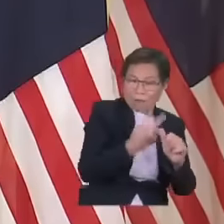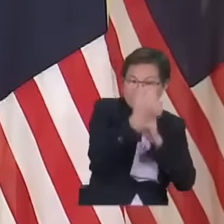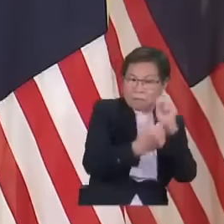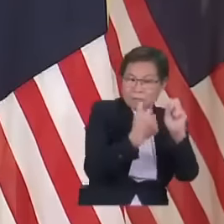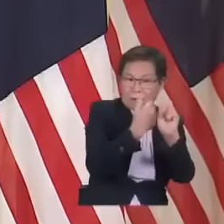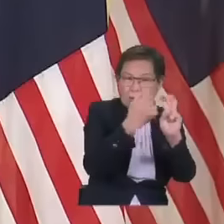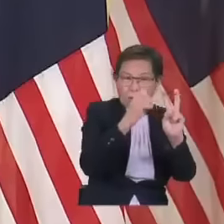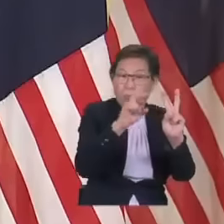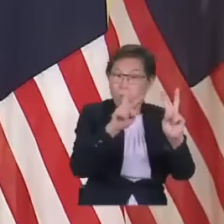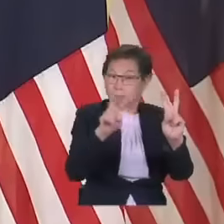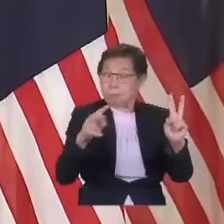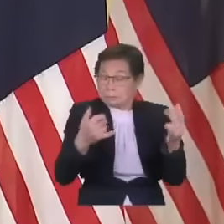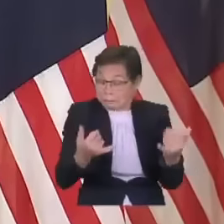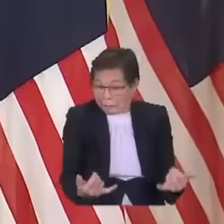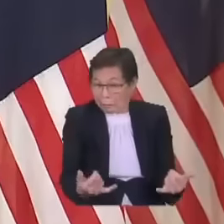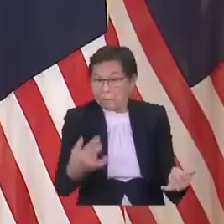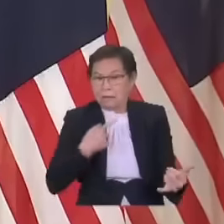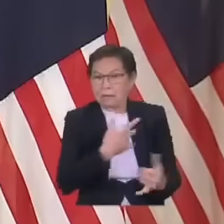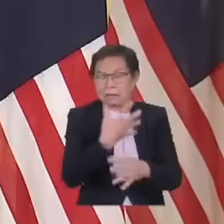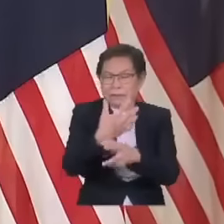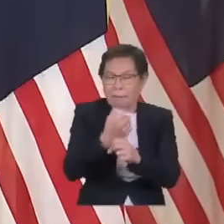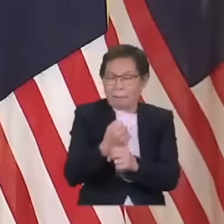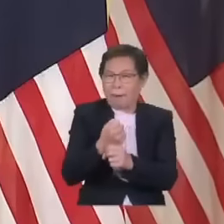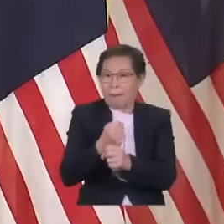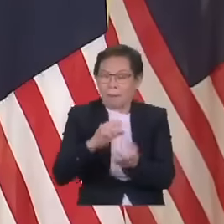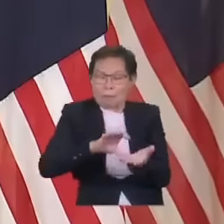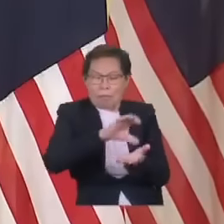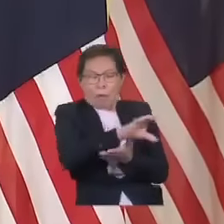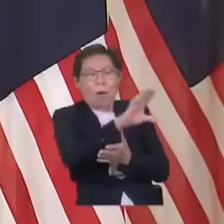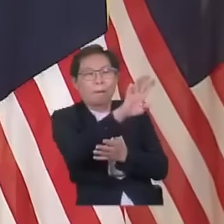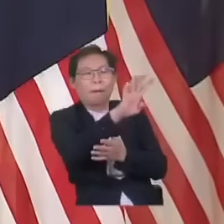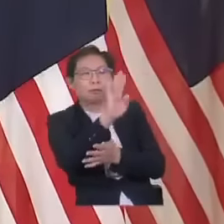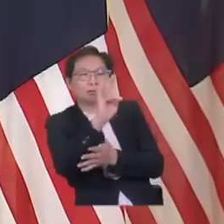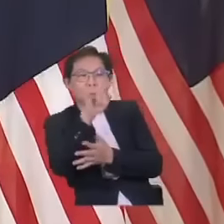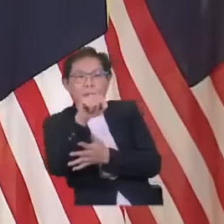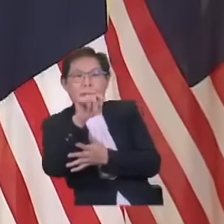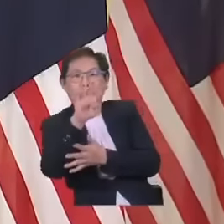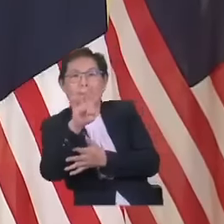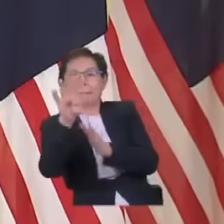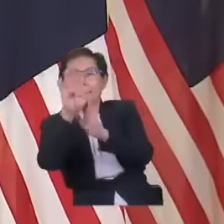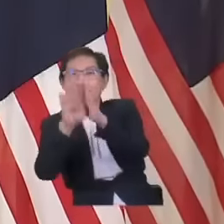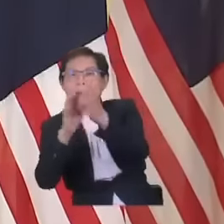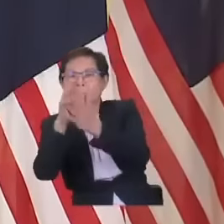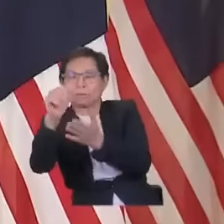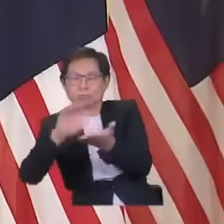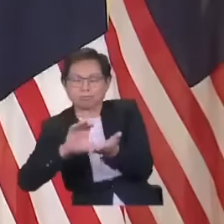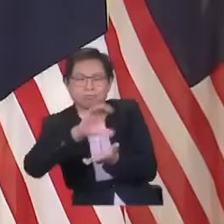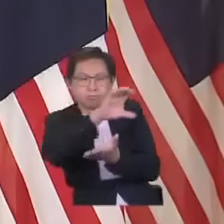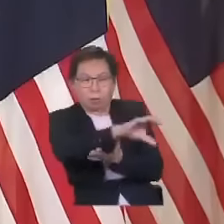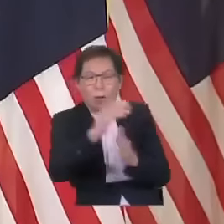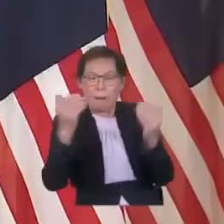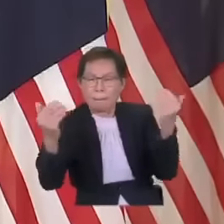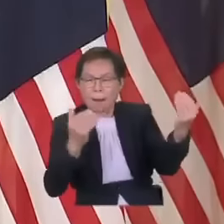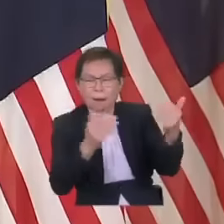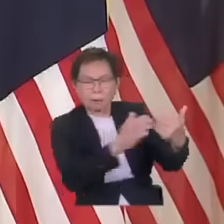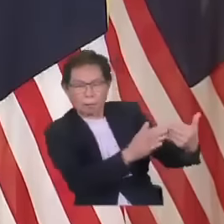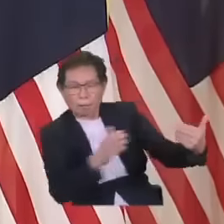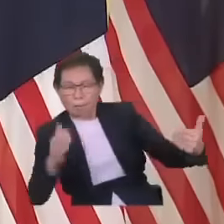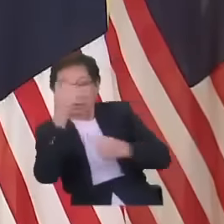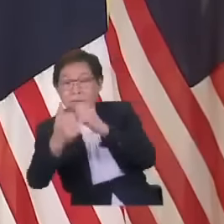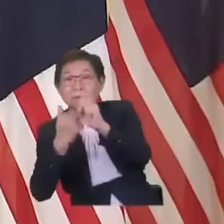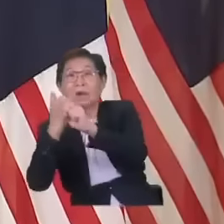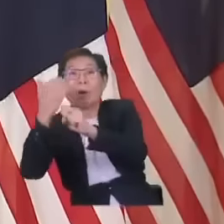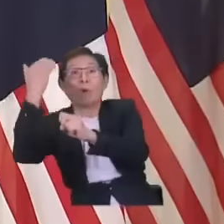tahun ini saja kita mendapat 47 pukulan 4 billion Ringgit berbanding sepanjang